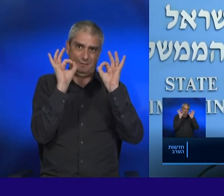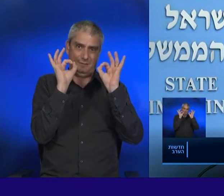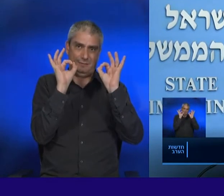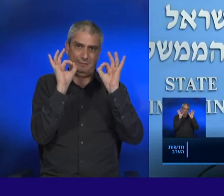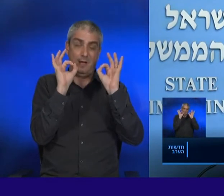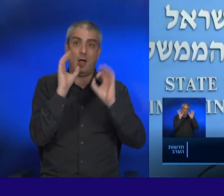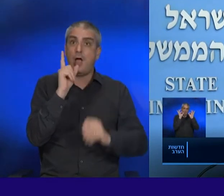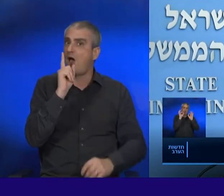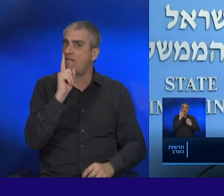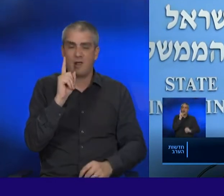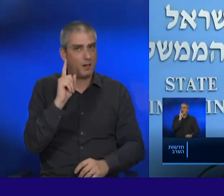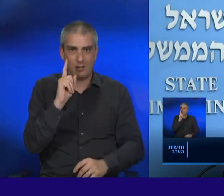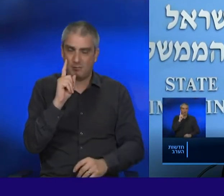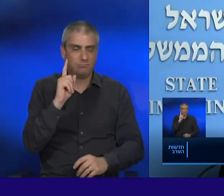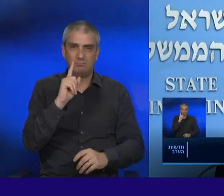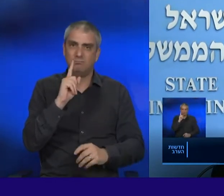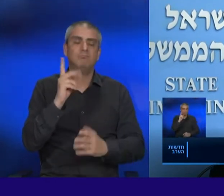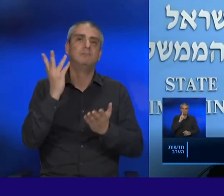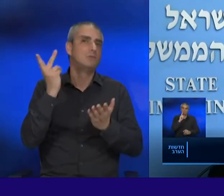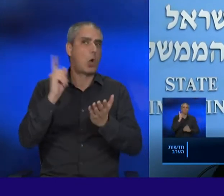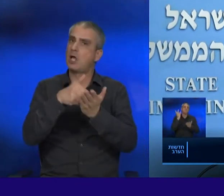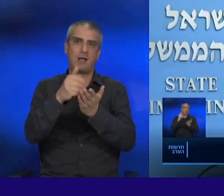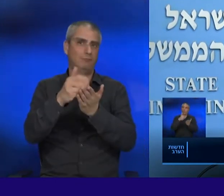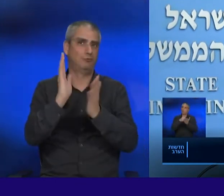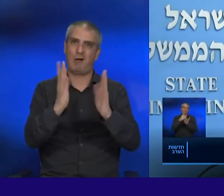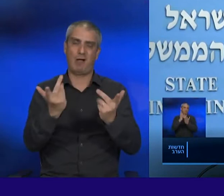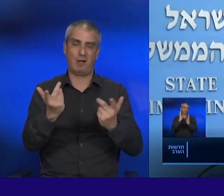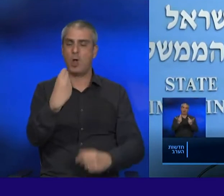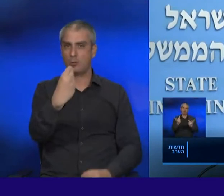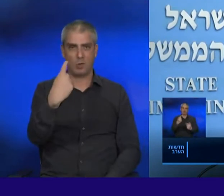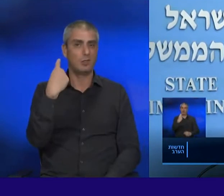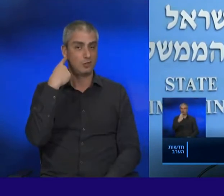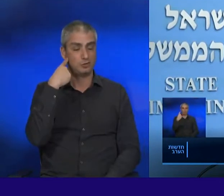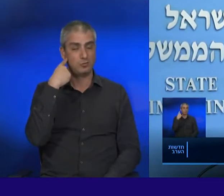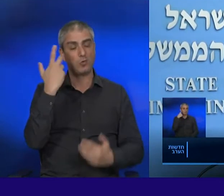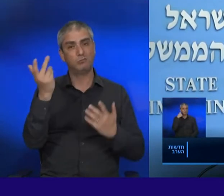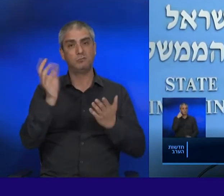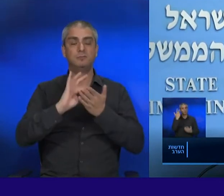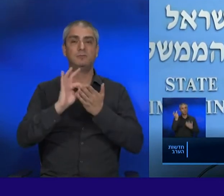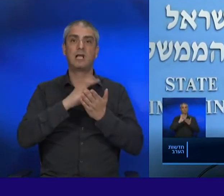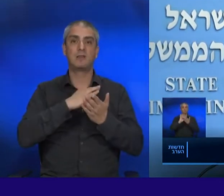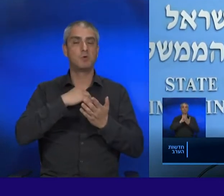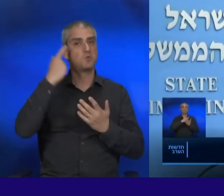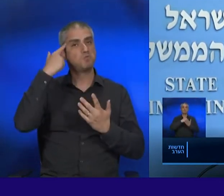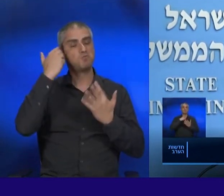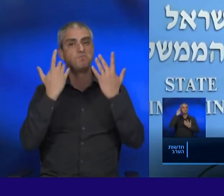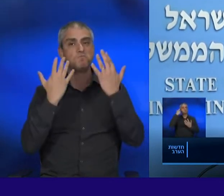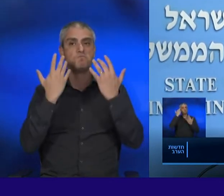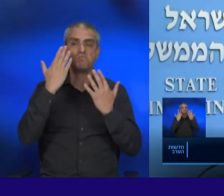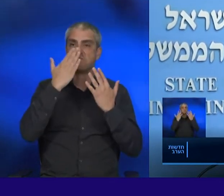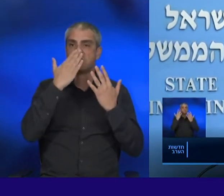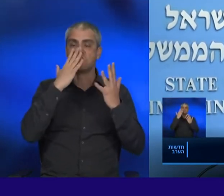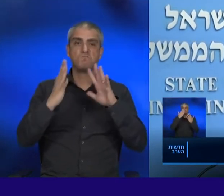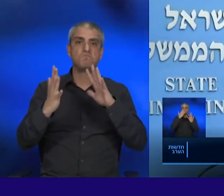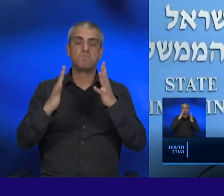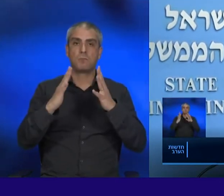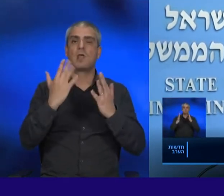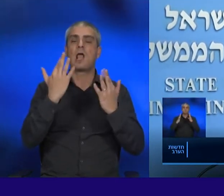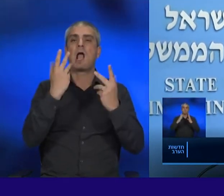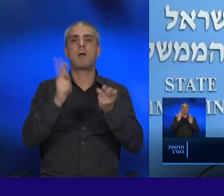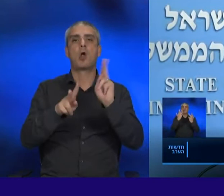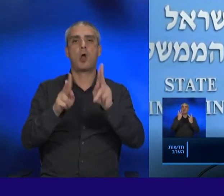אבל זה לא יימשך. אתם תשמעו תכף הערכות של משרד הבריאות על כמה